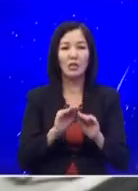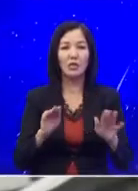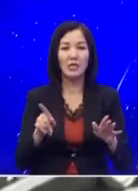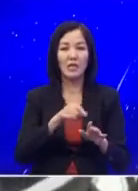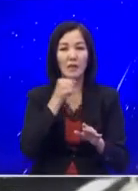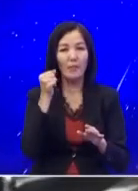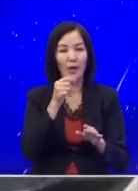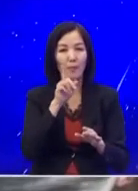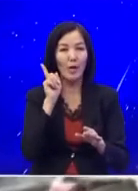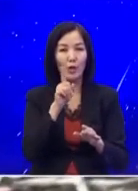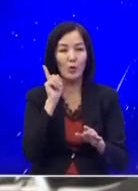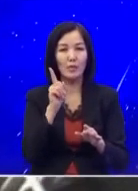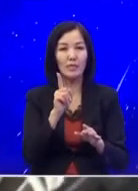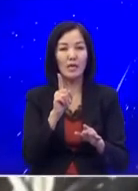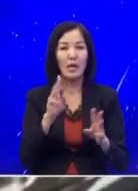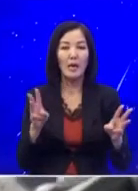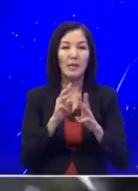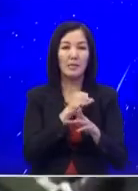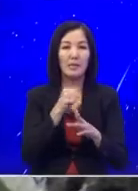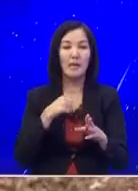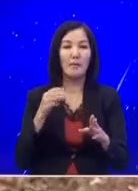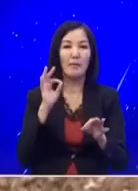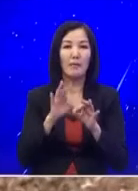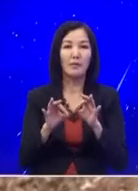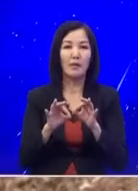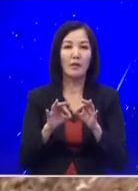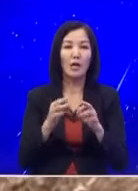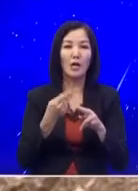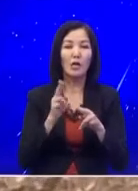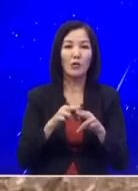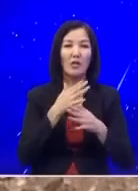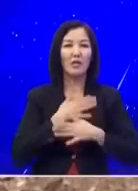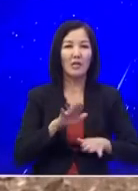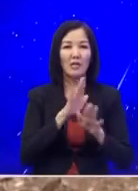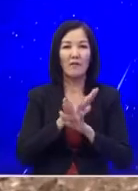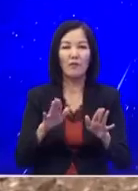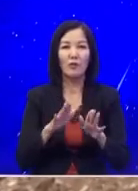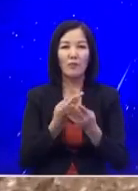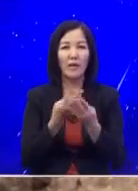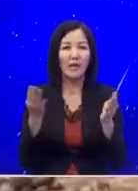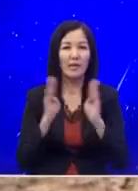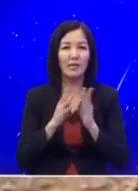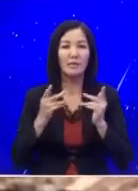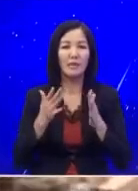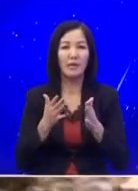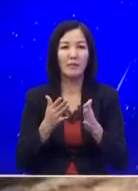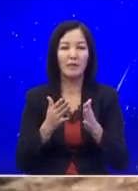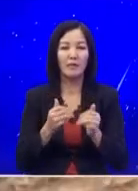власти уверены, поджог устроили сами мигранты, недовольные карантинными мерами и условиями содержания в переполненном